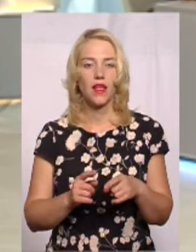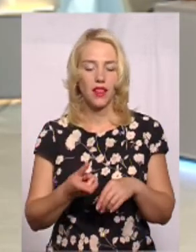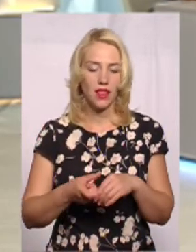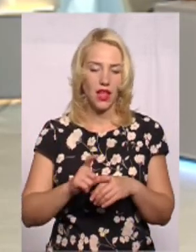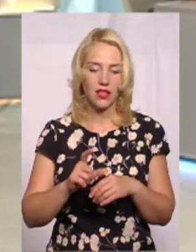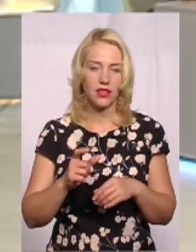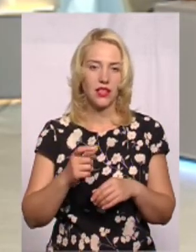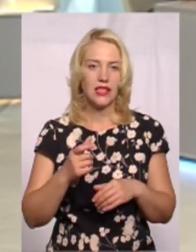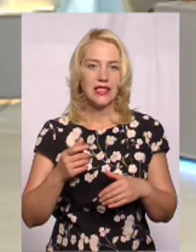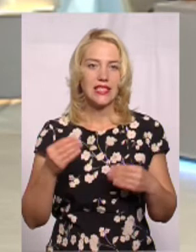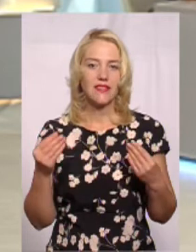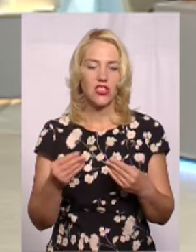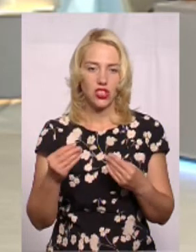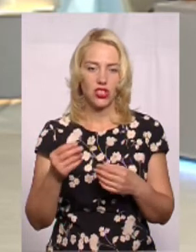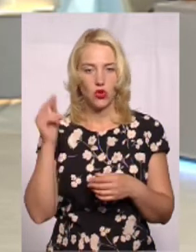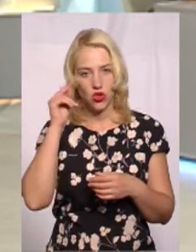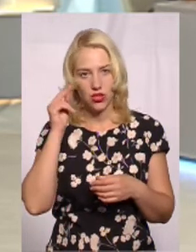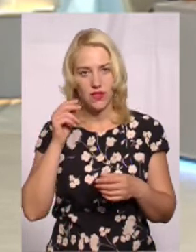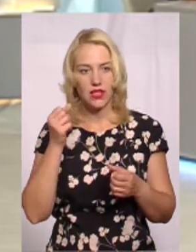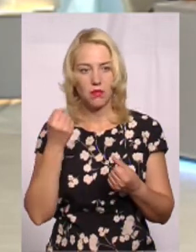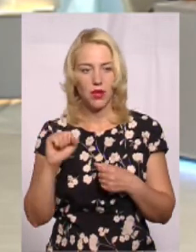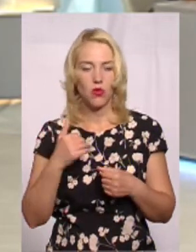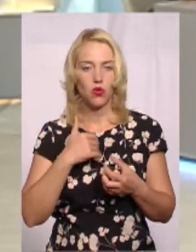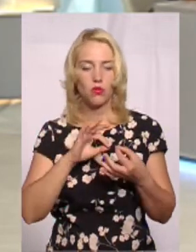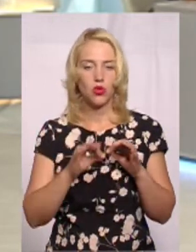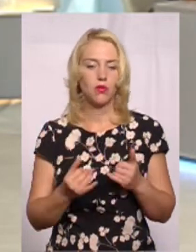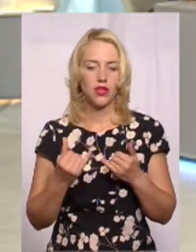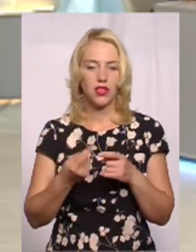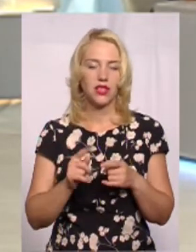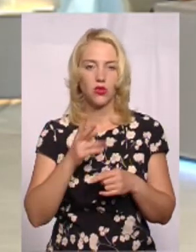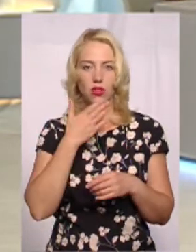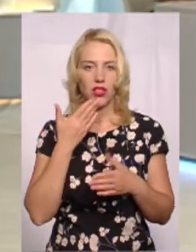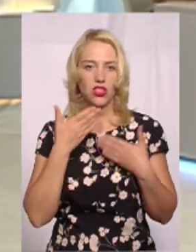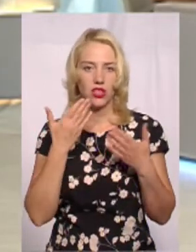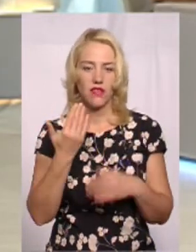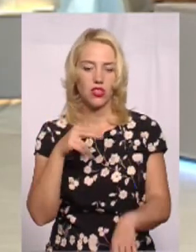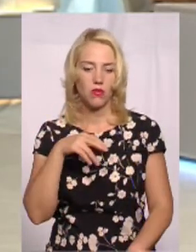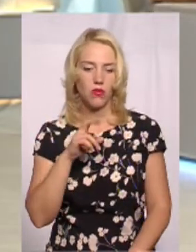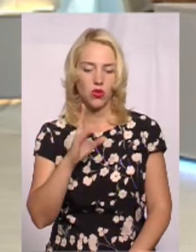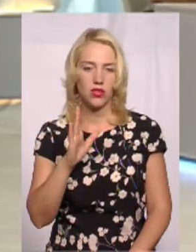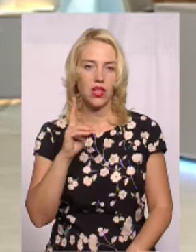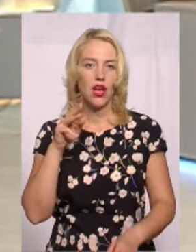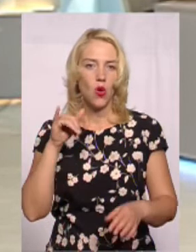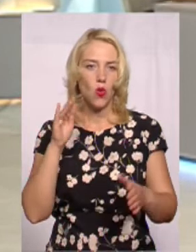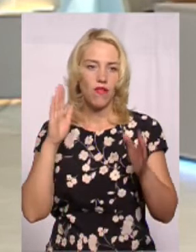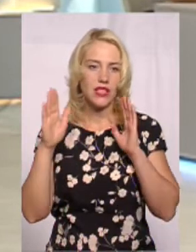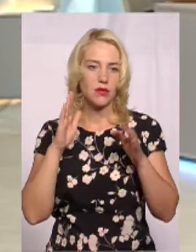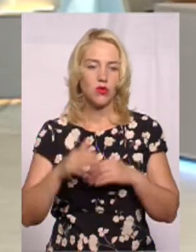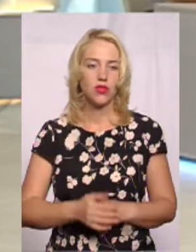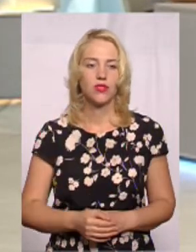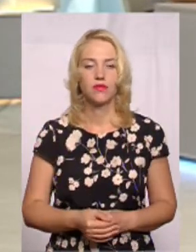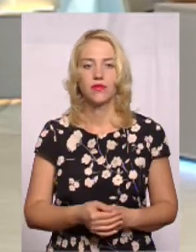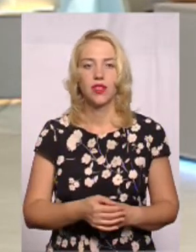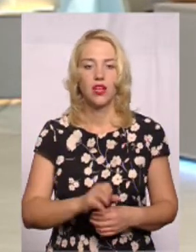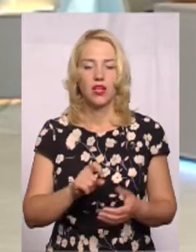найсвіжіше із учнівських перемог. Хочеться подробиці, Андрію, для тих, хто не читав вашого посту у Фейсбук. Будь ласка, поділіться подробицями. Власне,